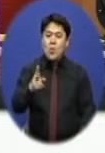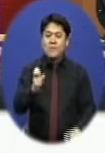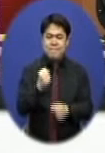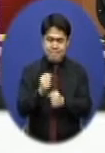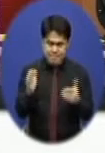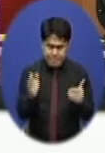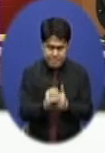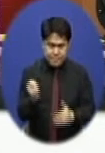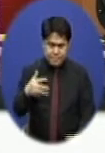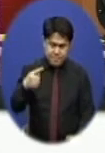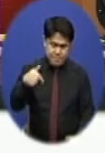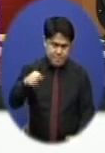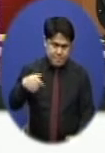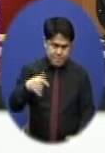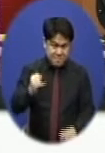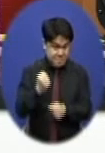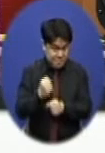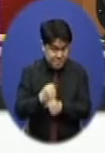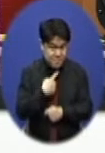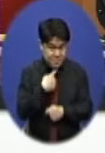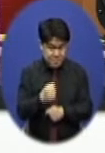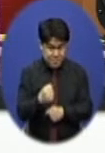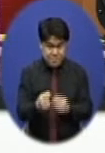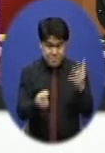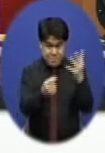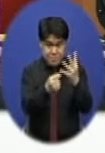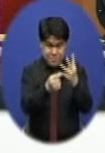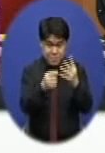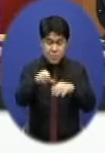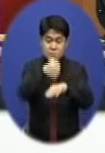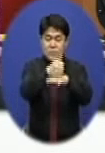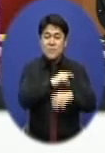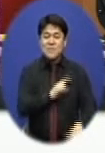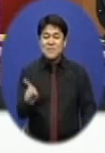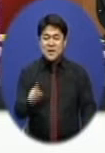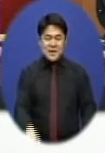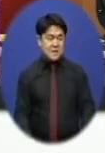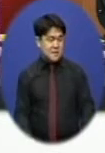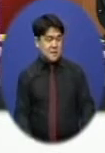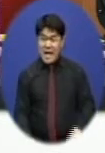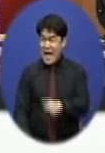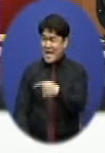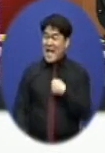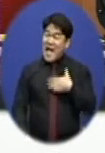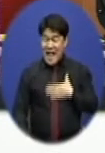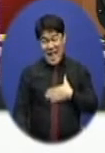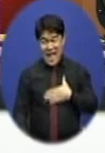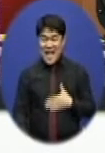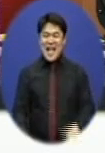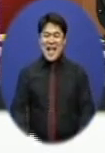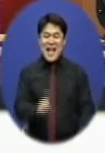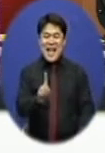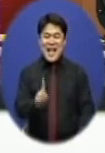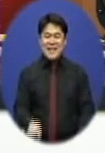같은 과학기구를 제작하신 조선왕조 제4대왕은 누구일까요? 하는 나는 문제입니다. 알겠네. 나는 알겠네.